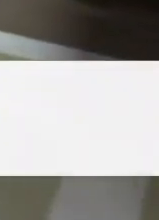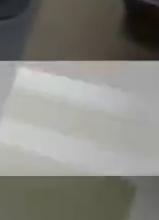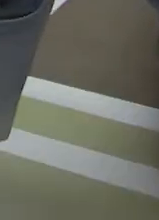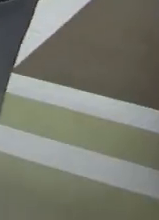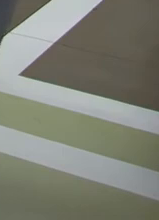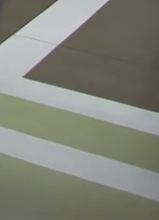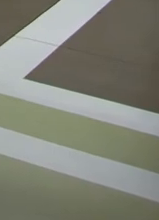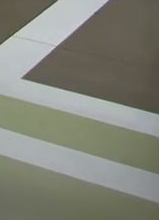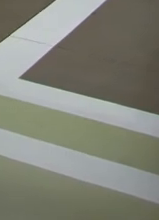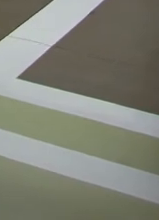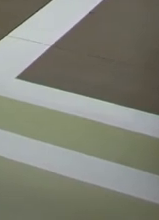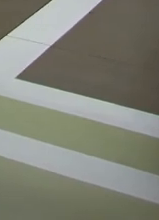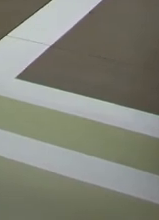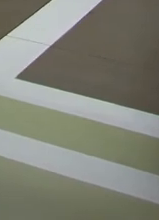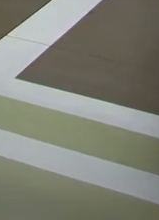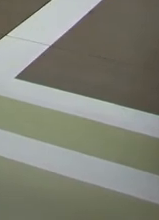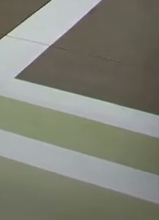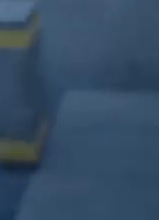운영합니다.